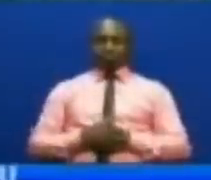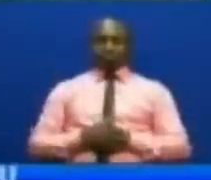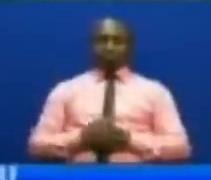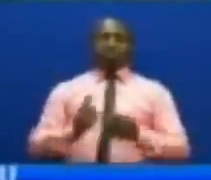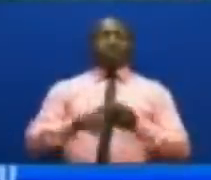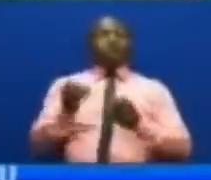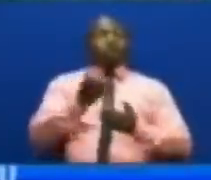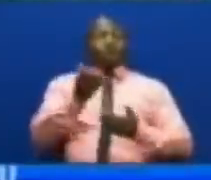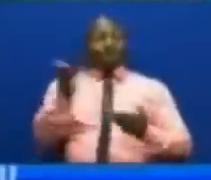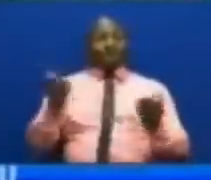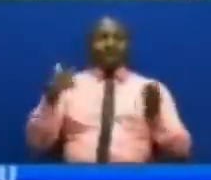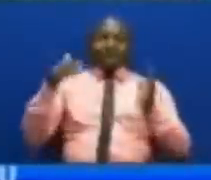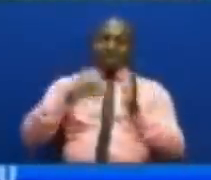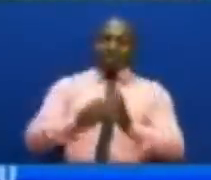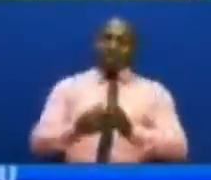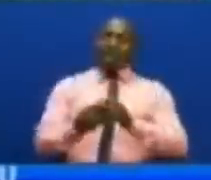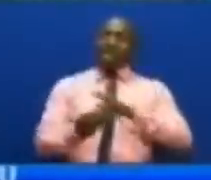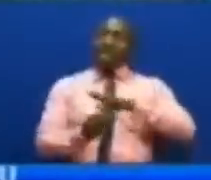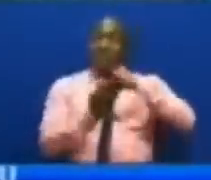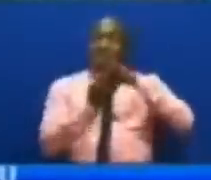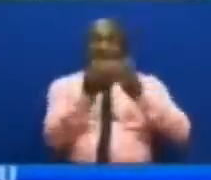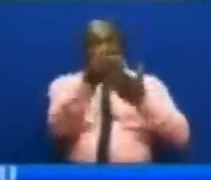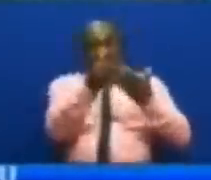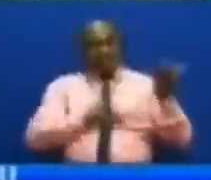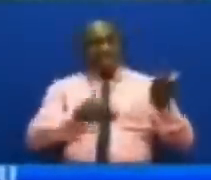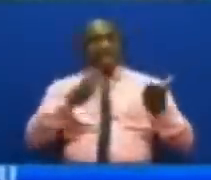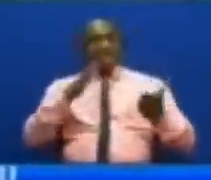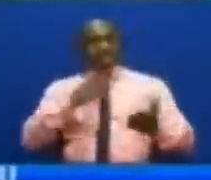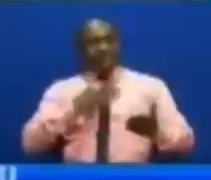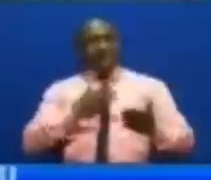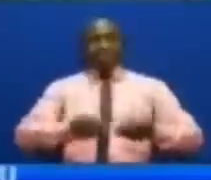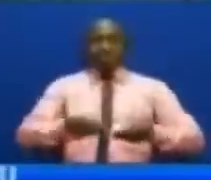Wengine weka dhamana hadi vyeti vyao.